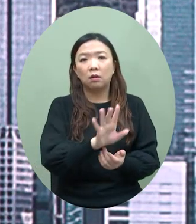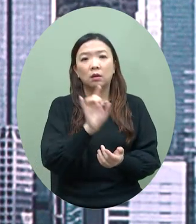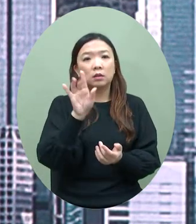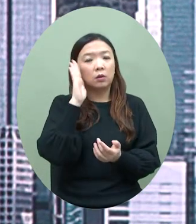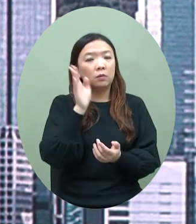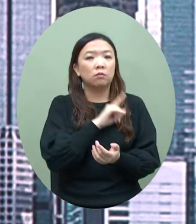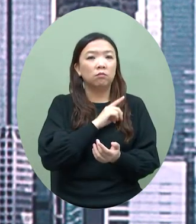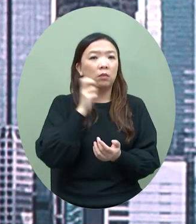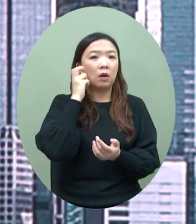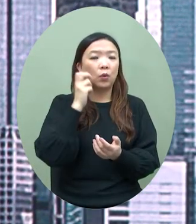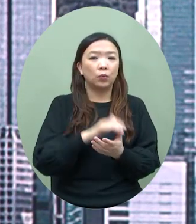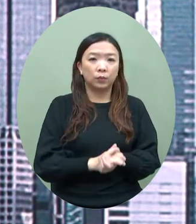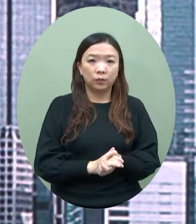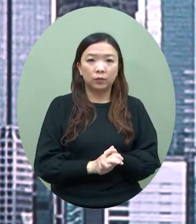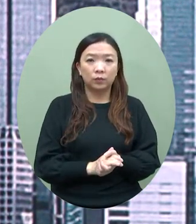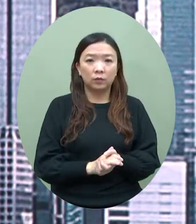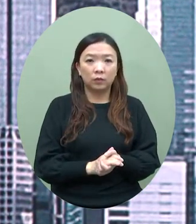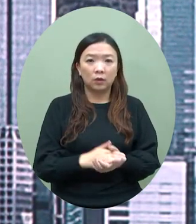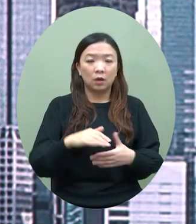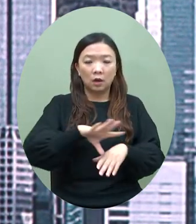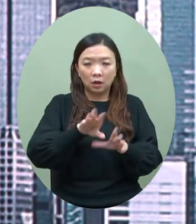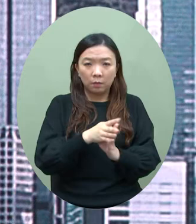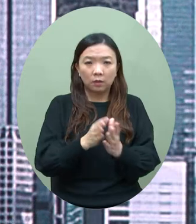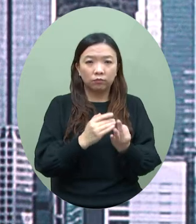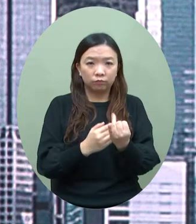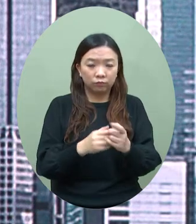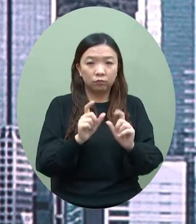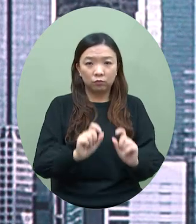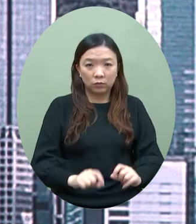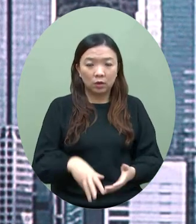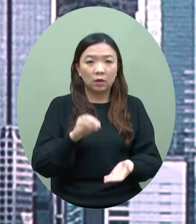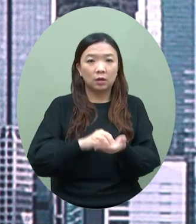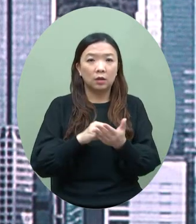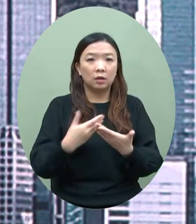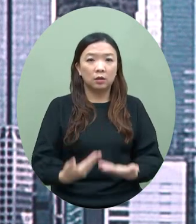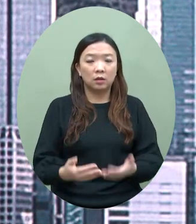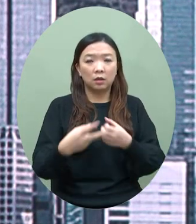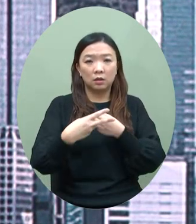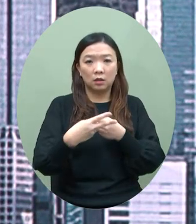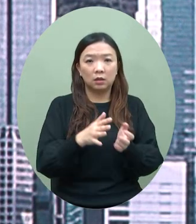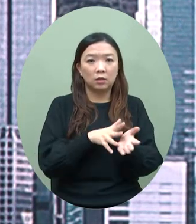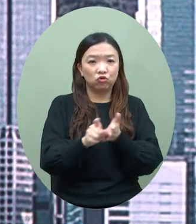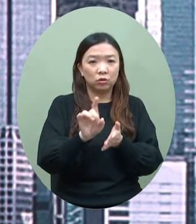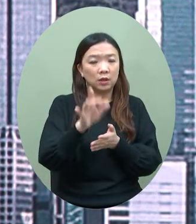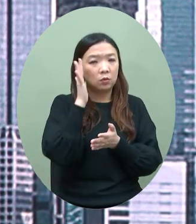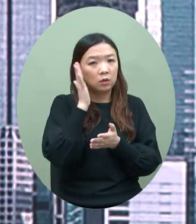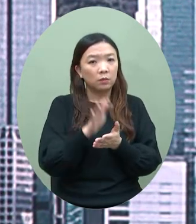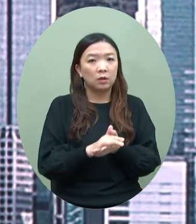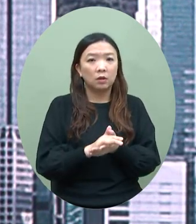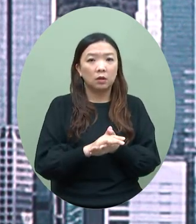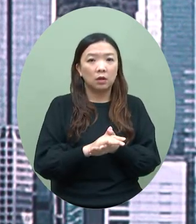咁所以係總的嚟講都係呢啲嘅因素加埋落去咧。就定到咧，現時我哋第二輪嘅酒店咧，就